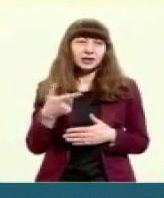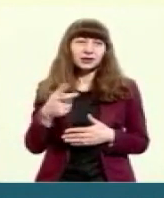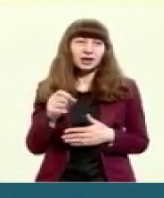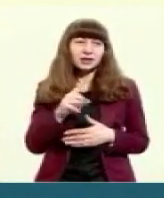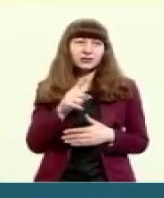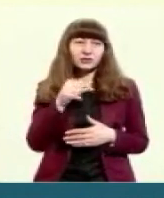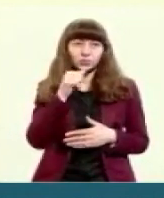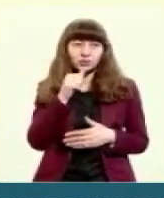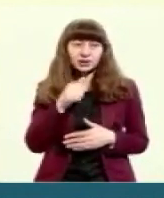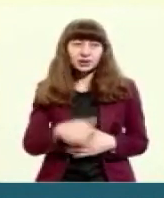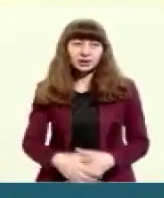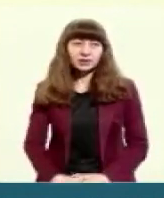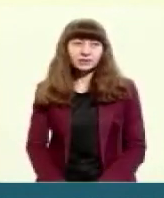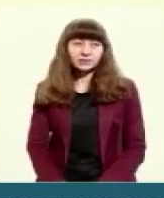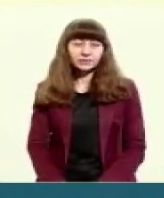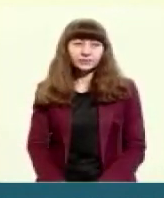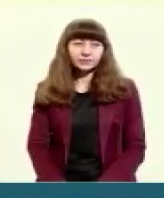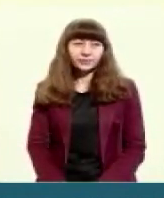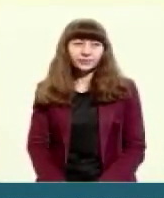городе Кустанай. То есть это